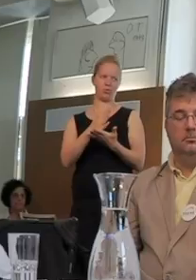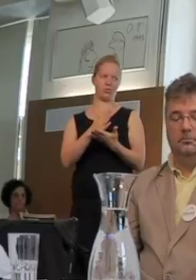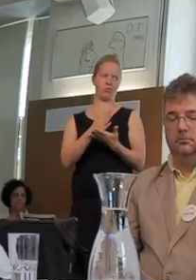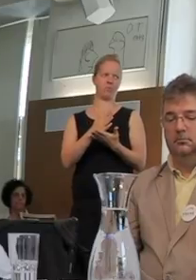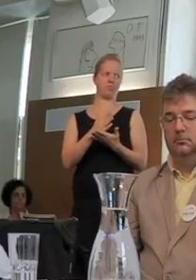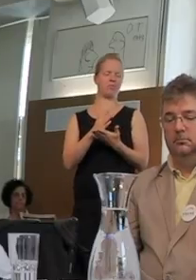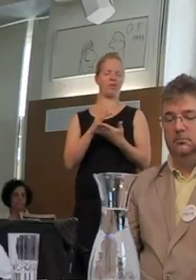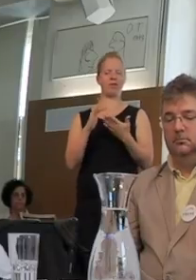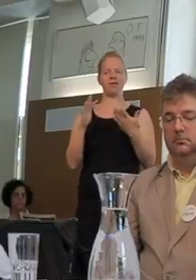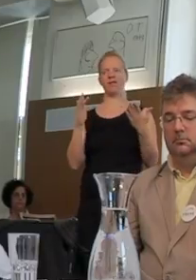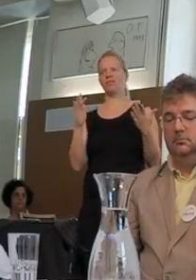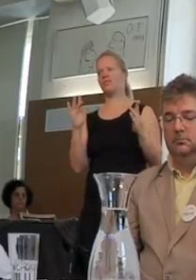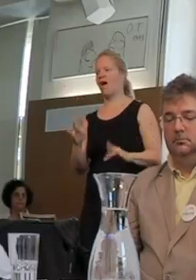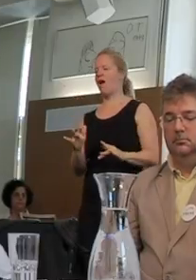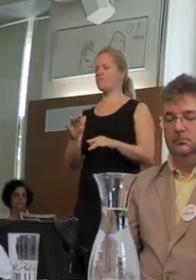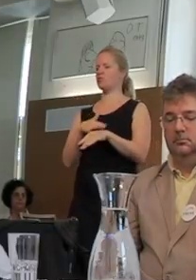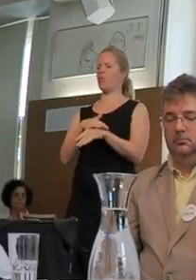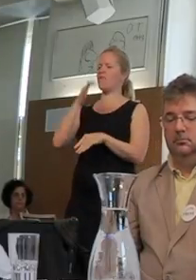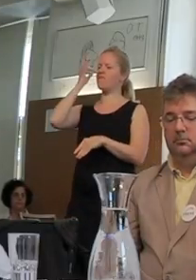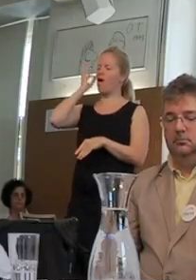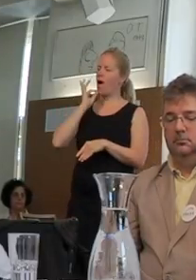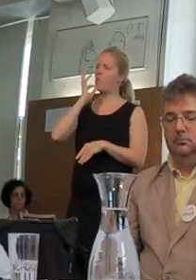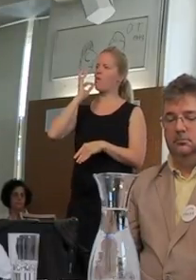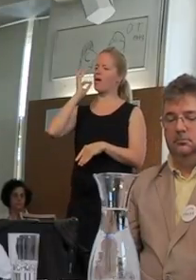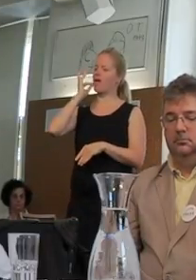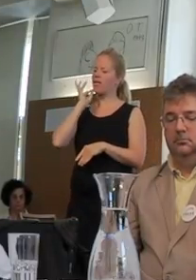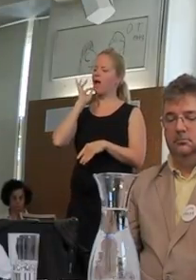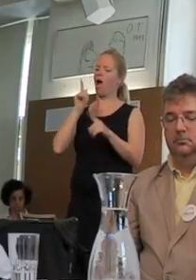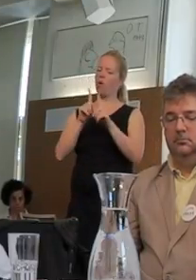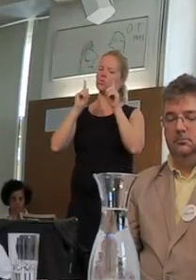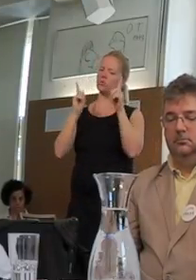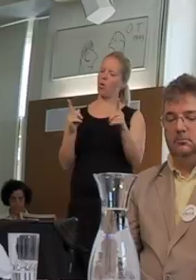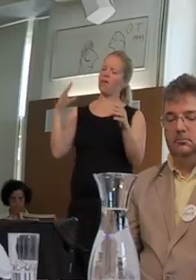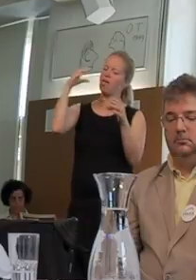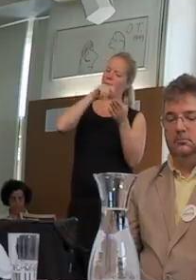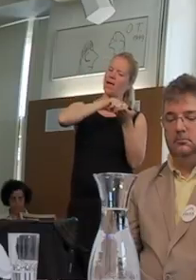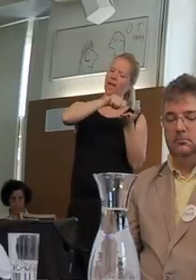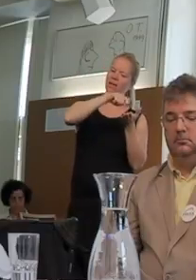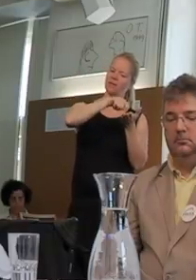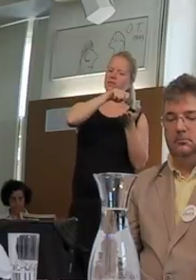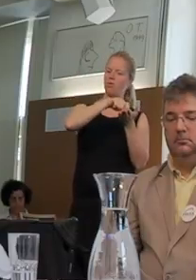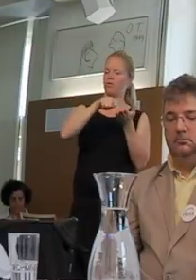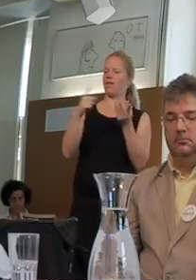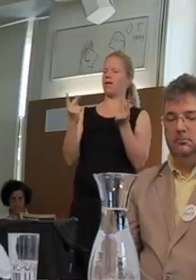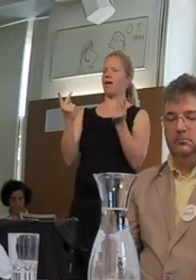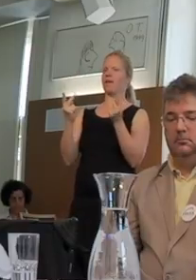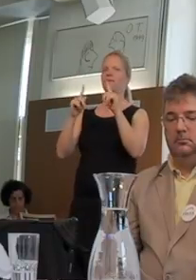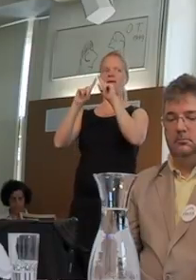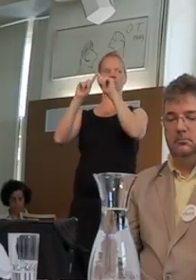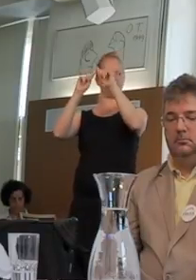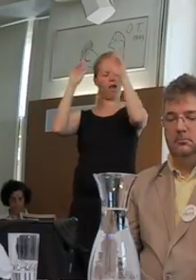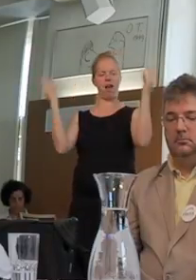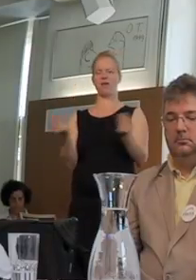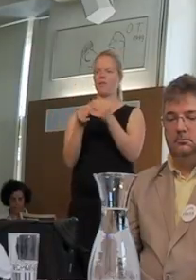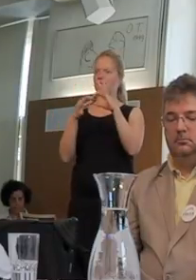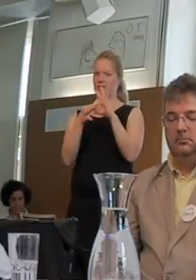dass Frauen genauso in den Redaktionen sind, wie sie in der Gesamtgesellschaft sind,